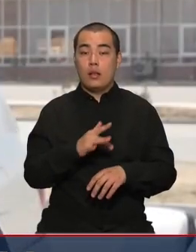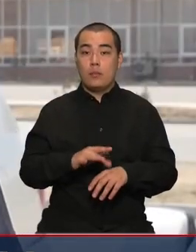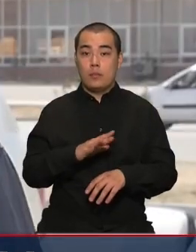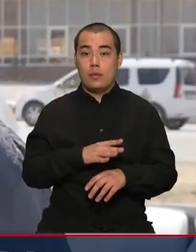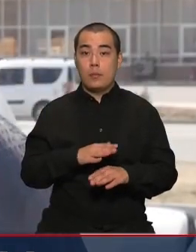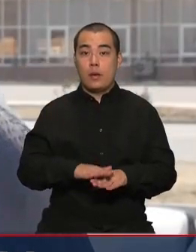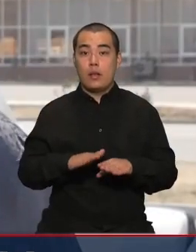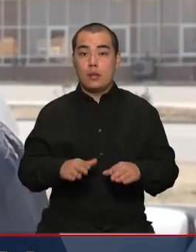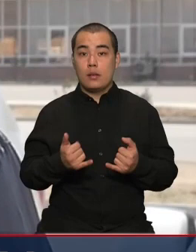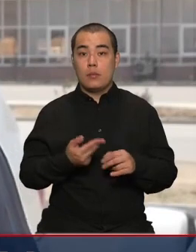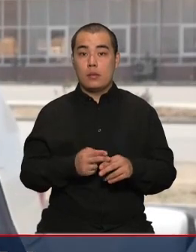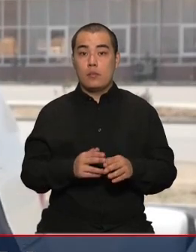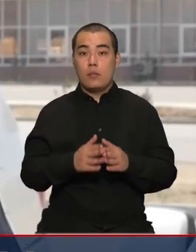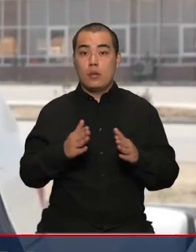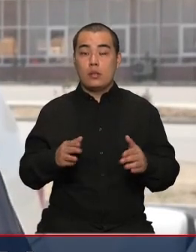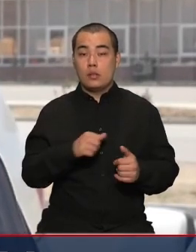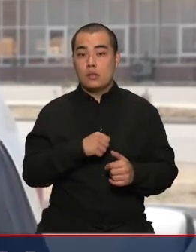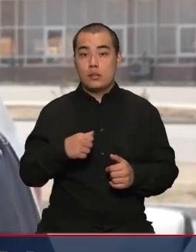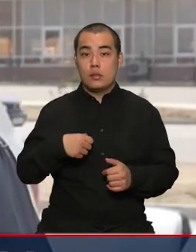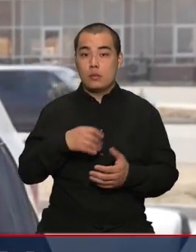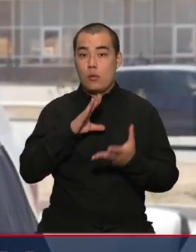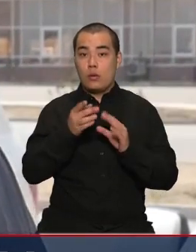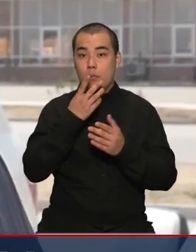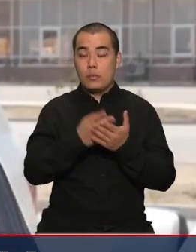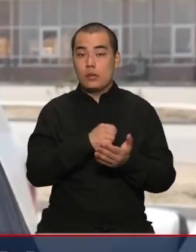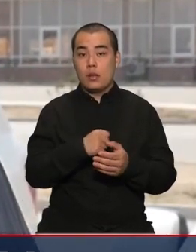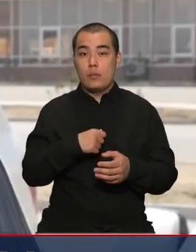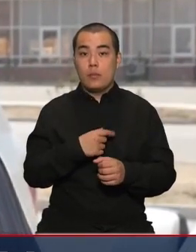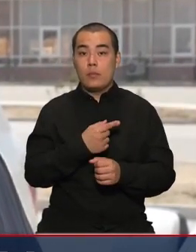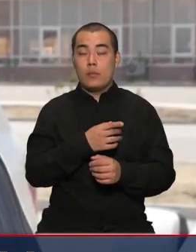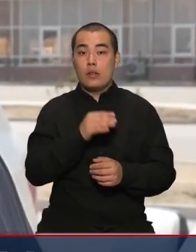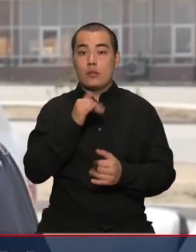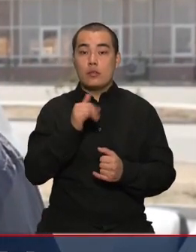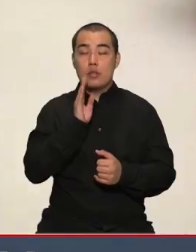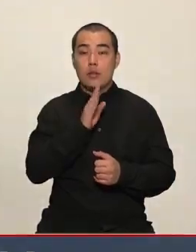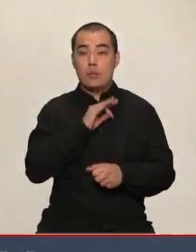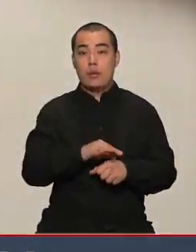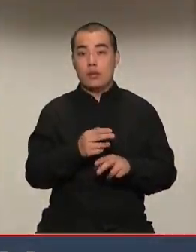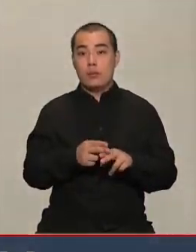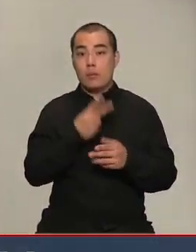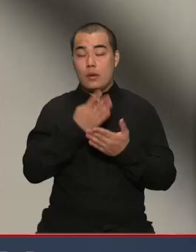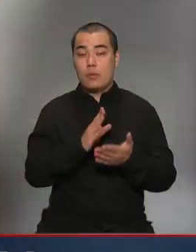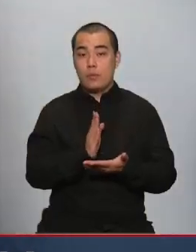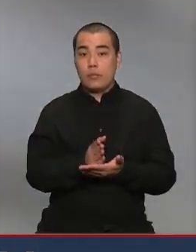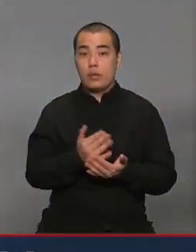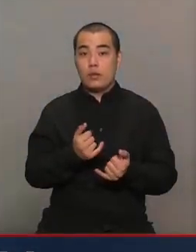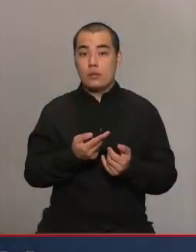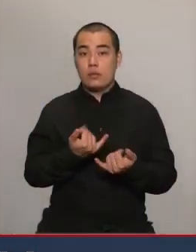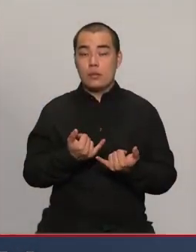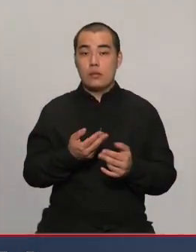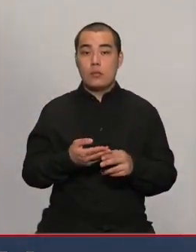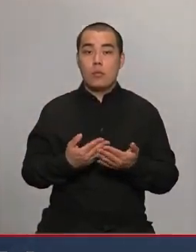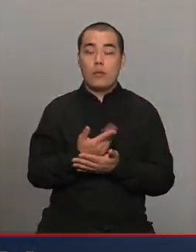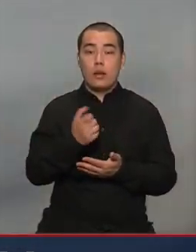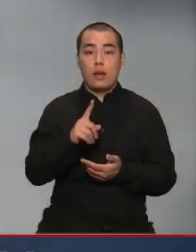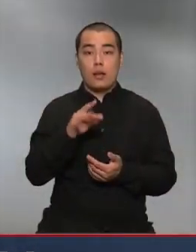Балашаға үлкен адамдар да білді, кілен әйел адам, ауыратын адамдар да білді, ер адамдар да. Оларға кәсіпкерлер газ, жанар жағармайды